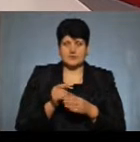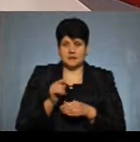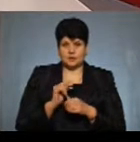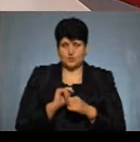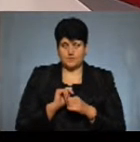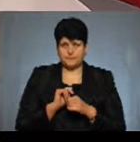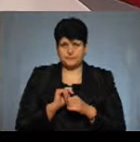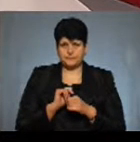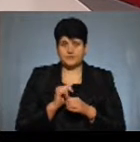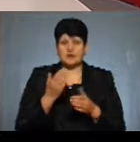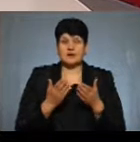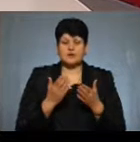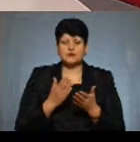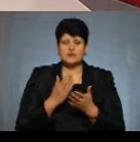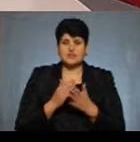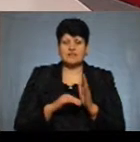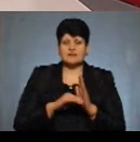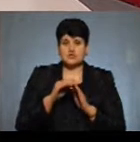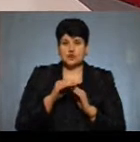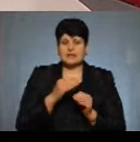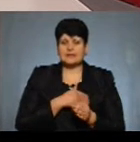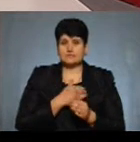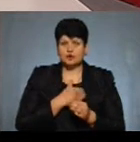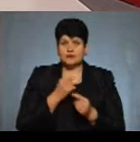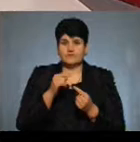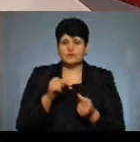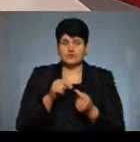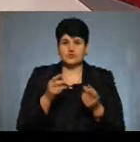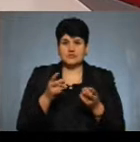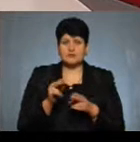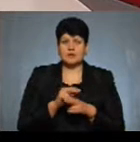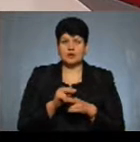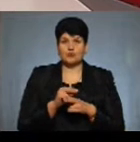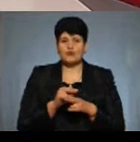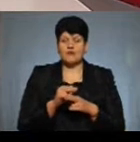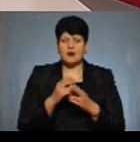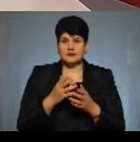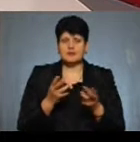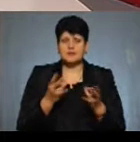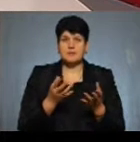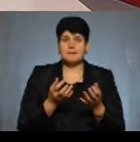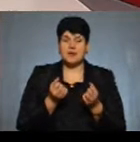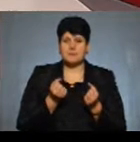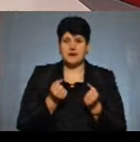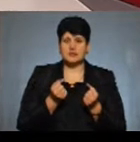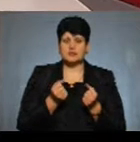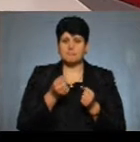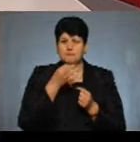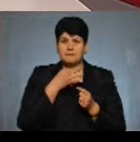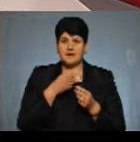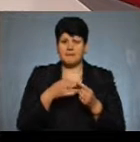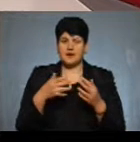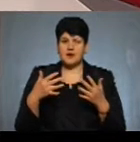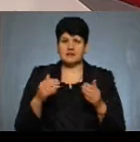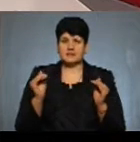що якщо є висока температура, відповідно, треба його лікувати симптоматично, треба приймати певні препарати